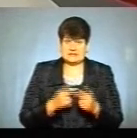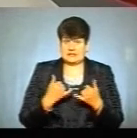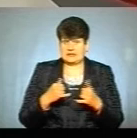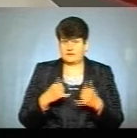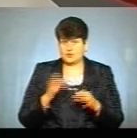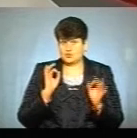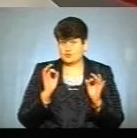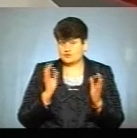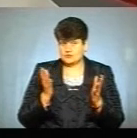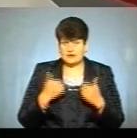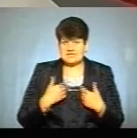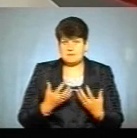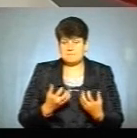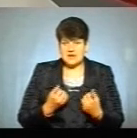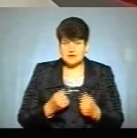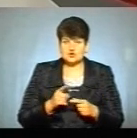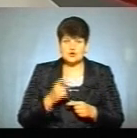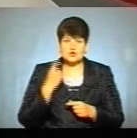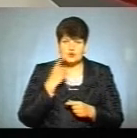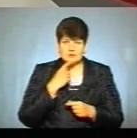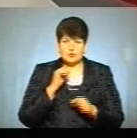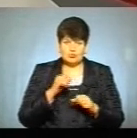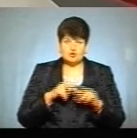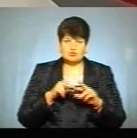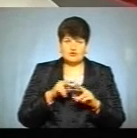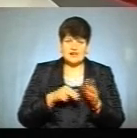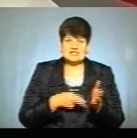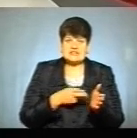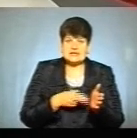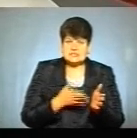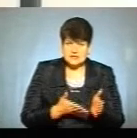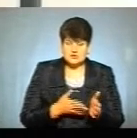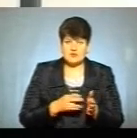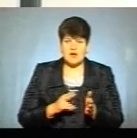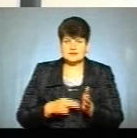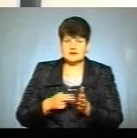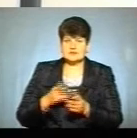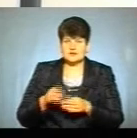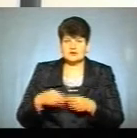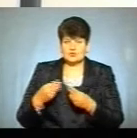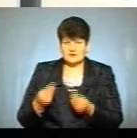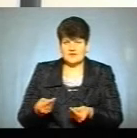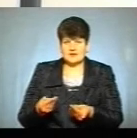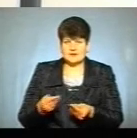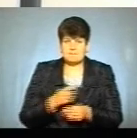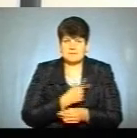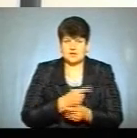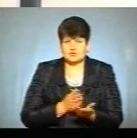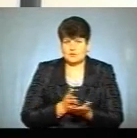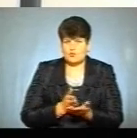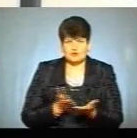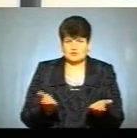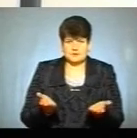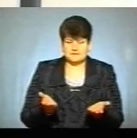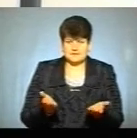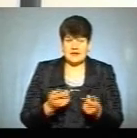виглядає, тому що в нас так прийнято, що стоматолог може будувати залізницю, а залізничний може надавати медичні послуги.